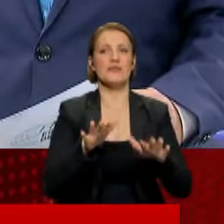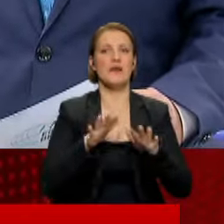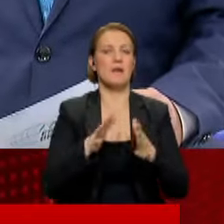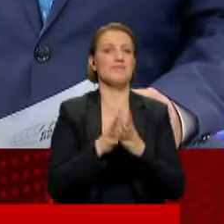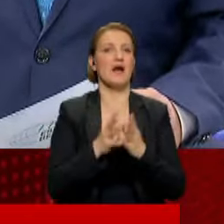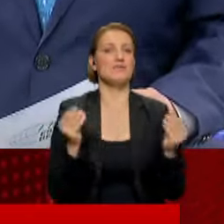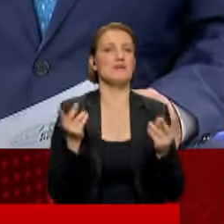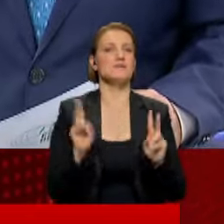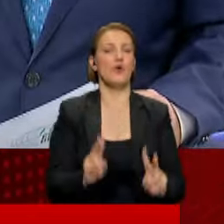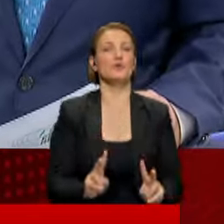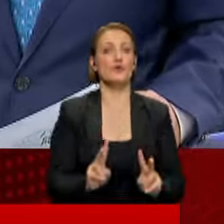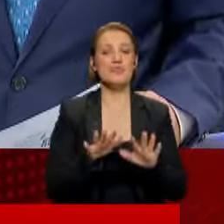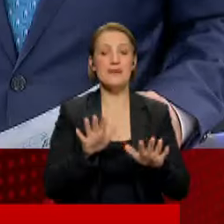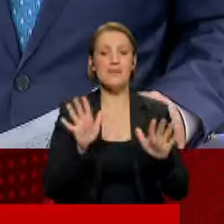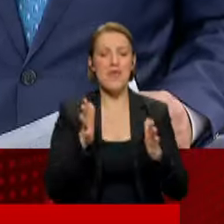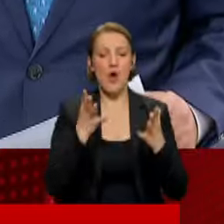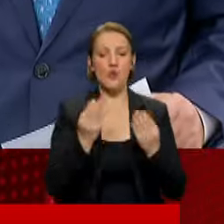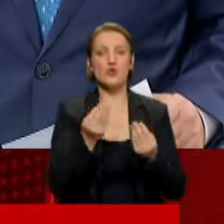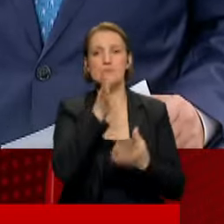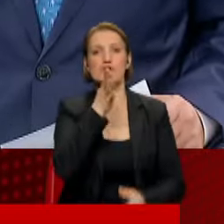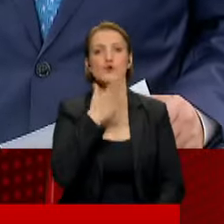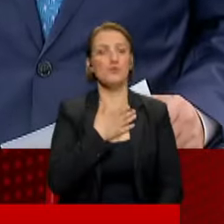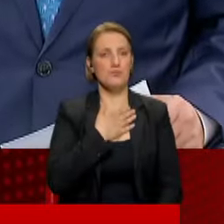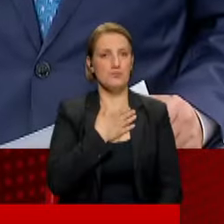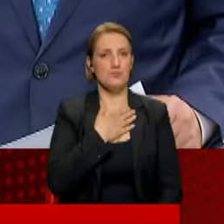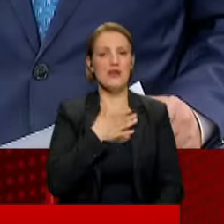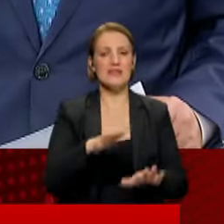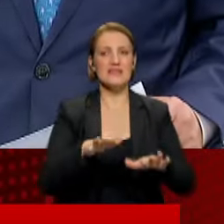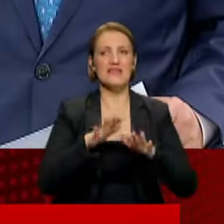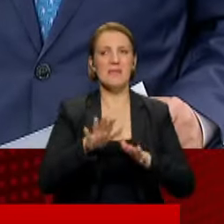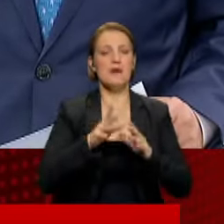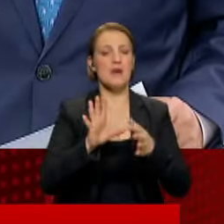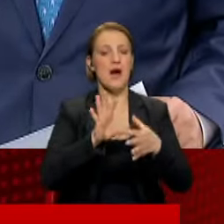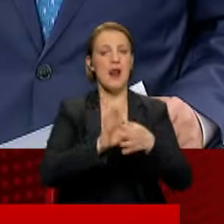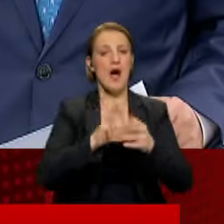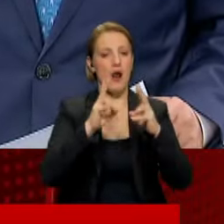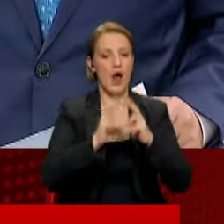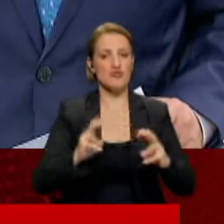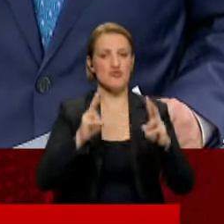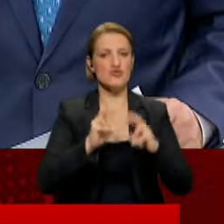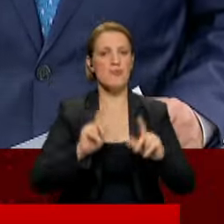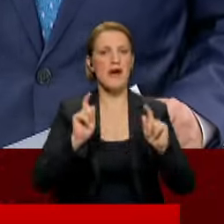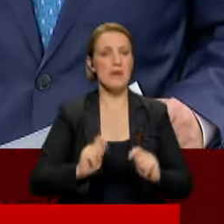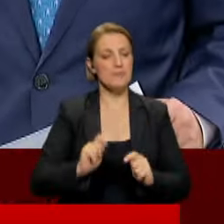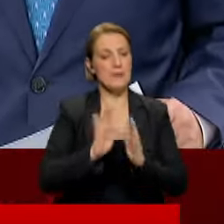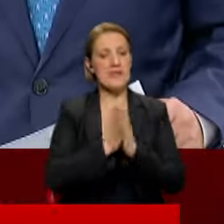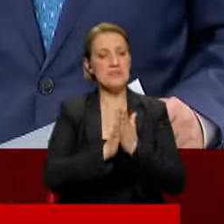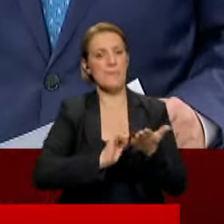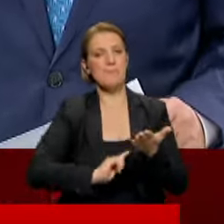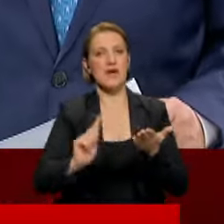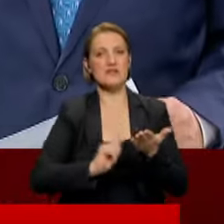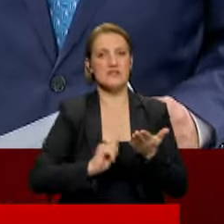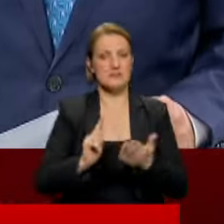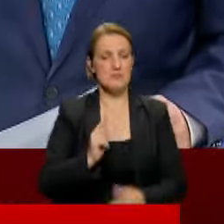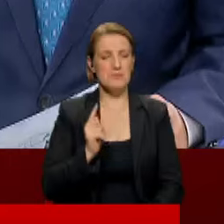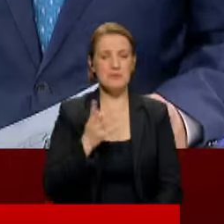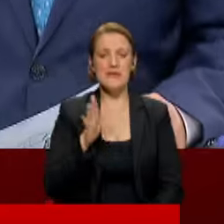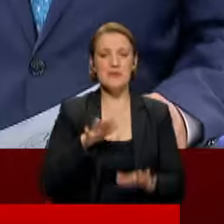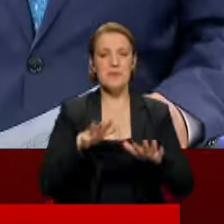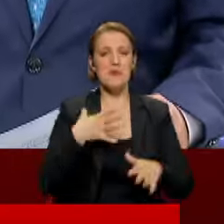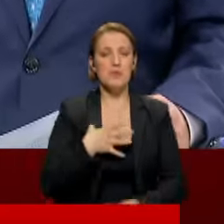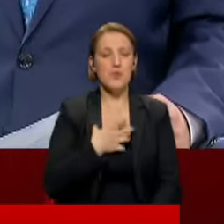Yitirdim depremin ne olduğunu biliyorum depremle ilgili makale yazdım araştırma yaptım roman yazdım deprem le ilgili acısını da biliyor